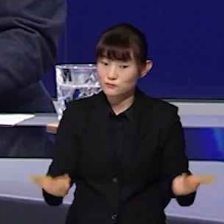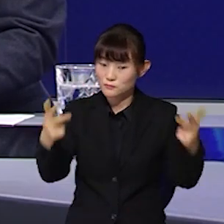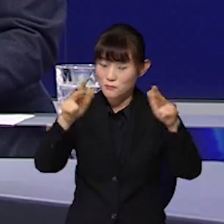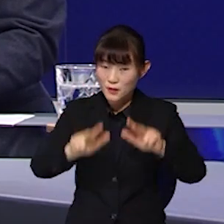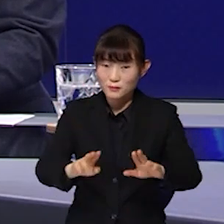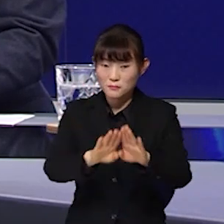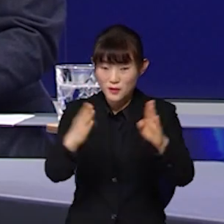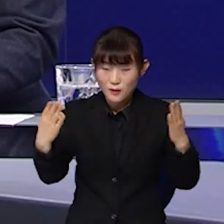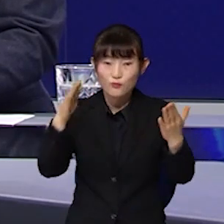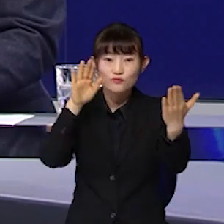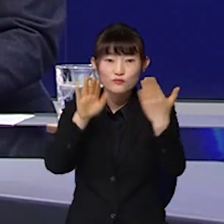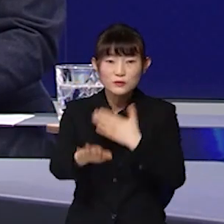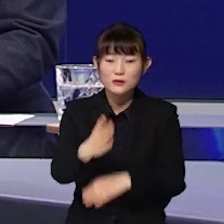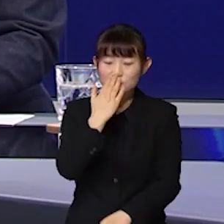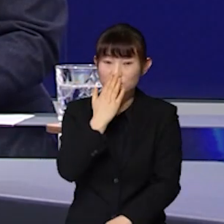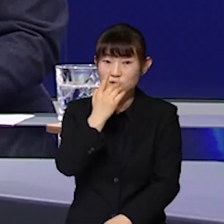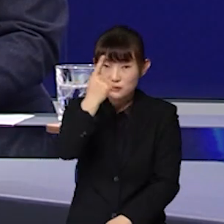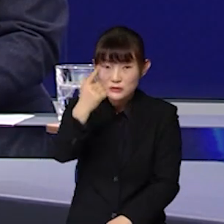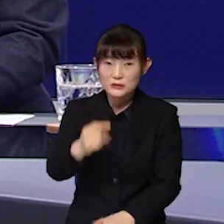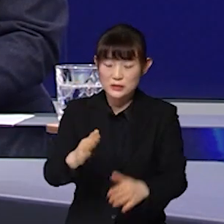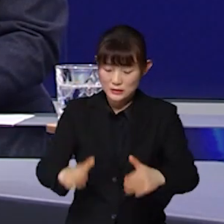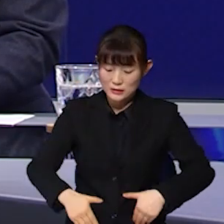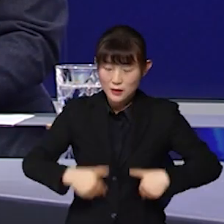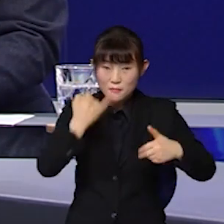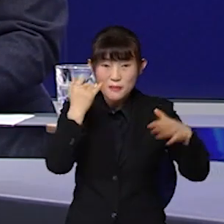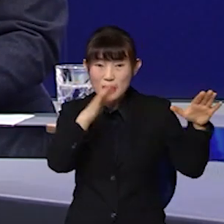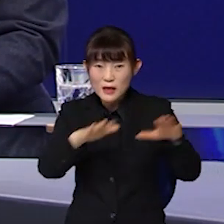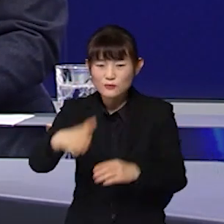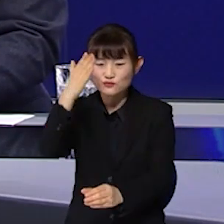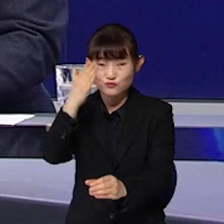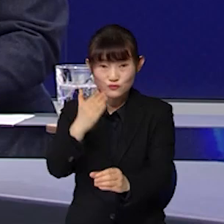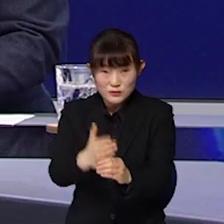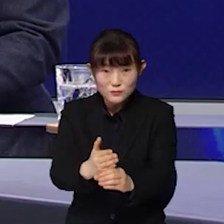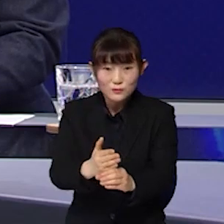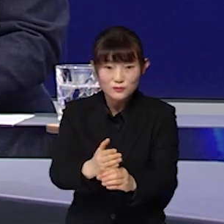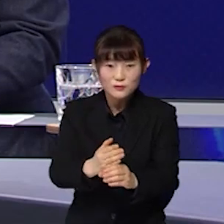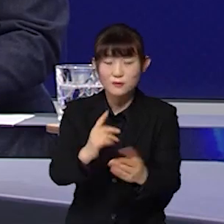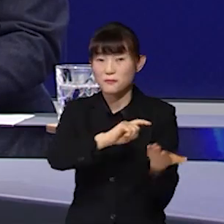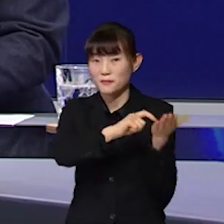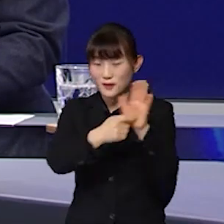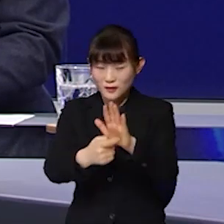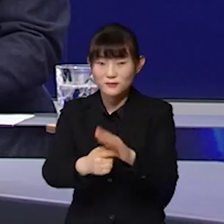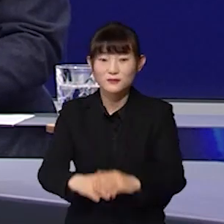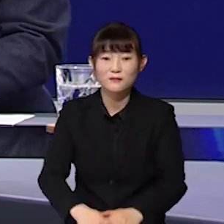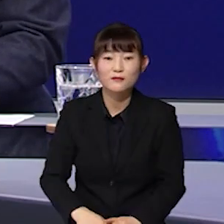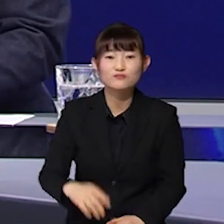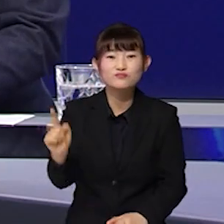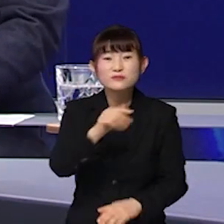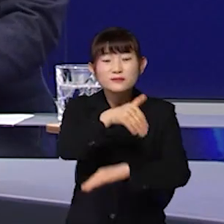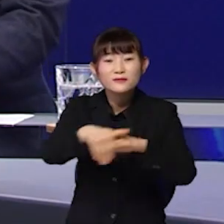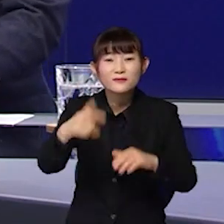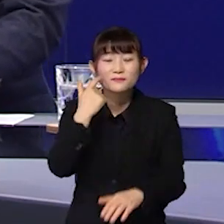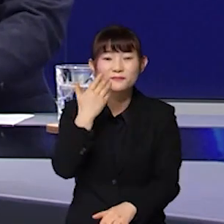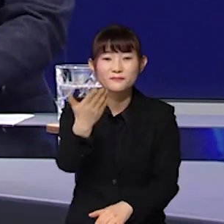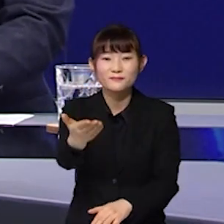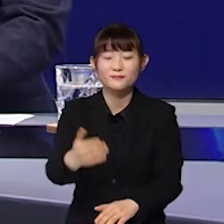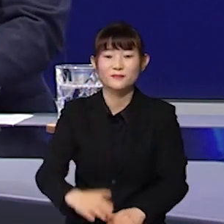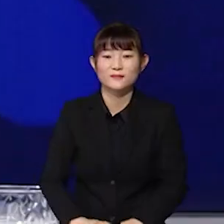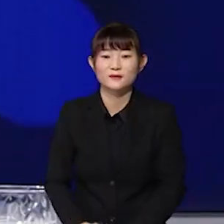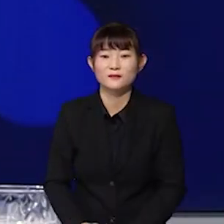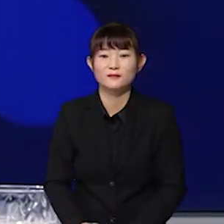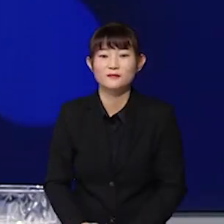개최한 뒤에이 순천이 남해안 벨트의 허브로 만들겠다 이런 계획도 발표를 하셨어요 어떤 계획이신가요